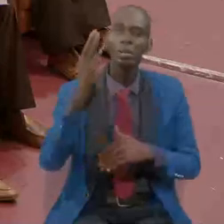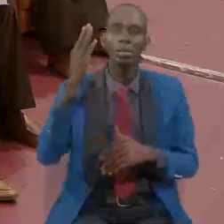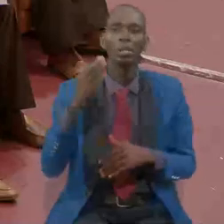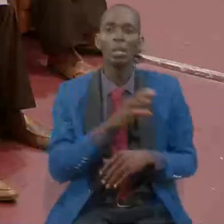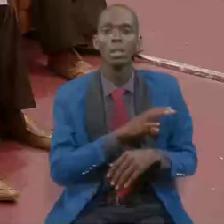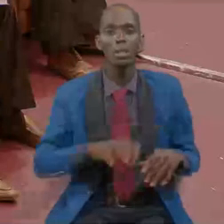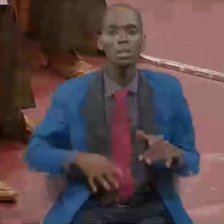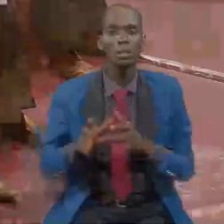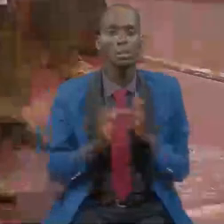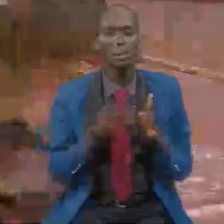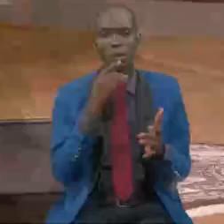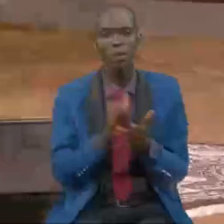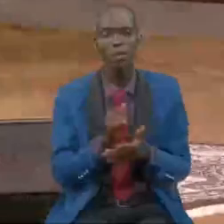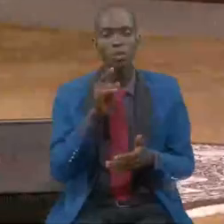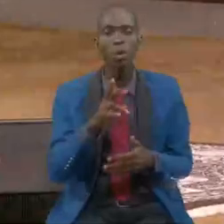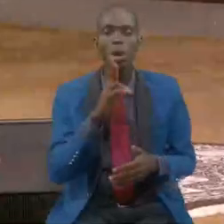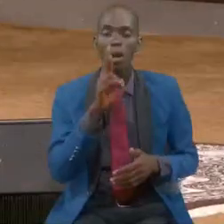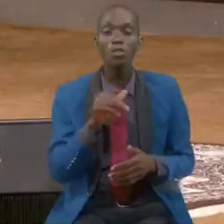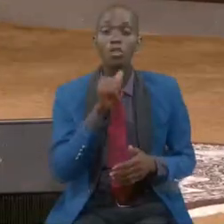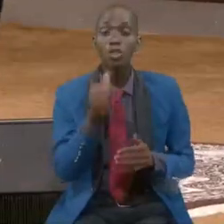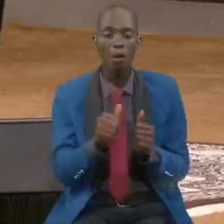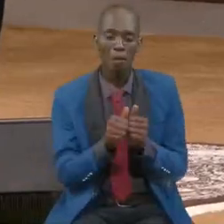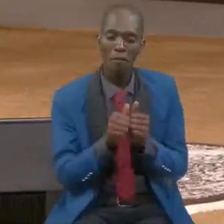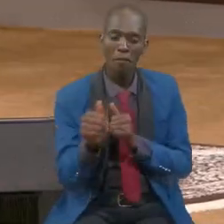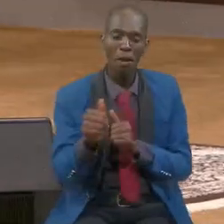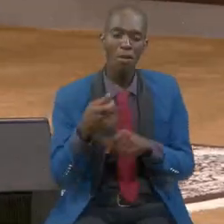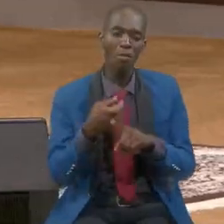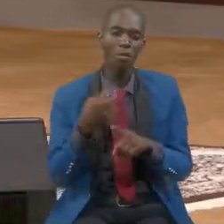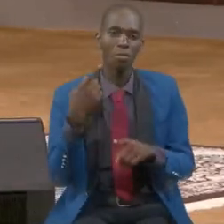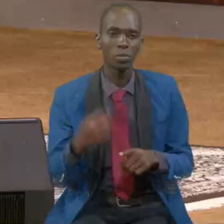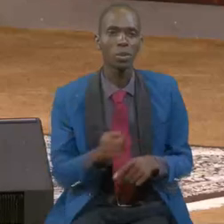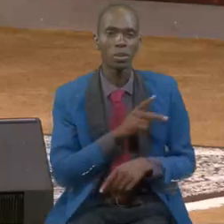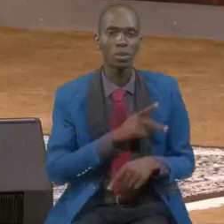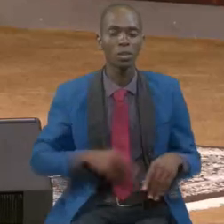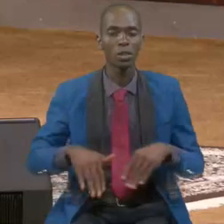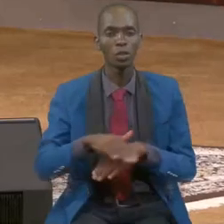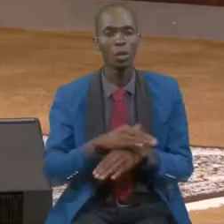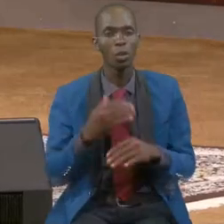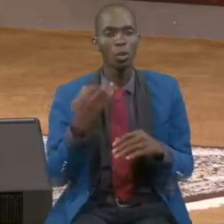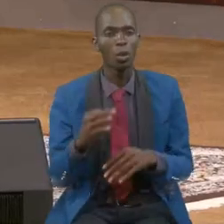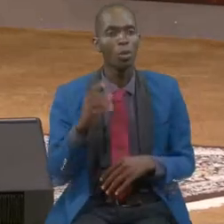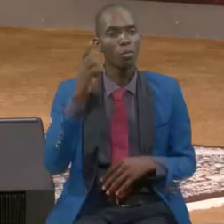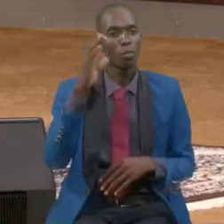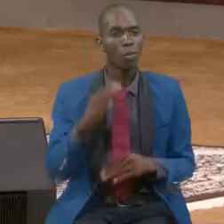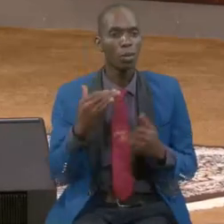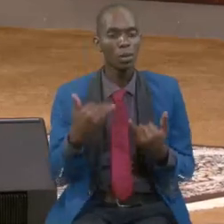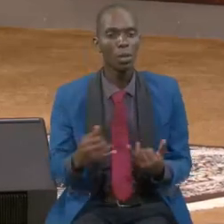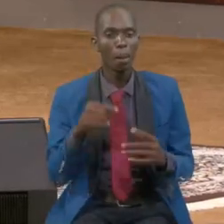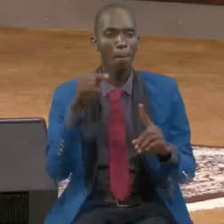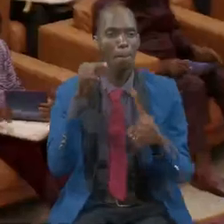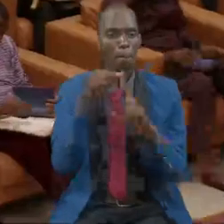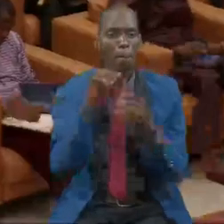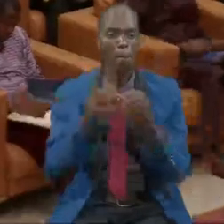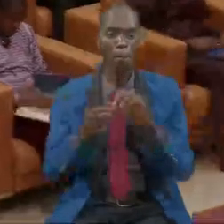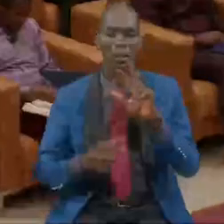Dieu. Jésus a dit que tu n'es pas loin du royaume de Dieu. Nous allons maintenant au troisième point.